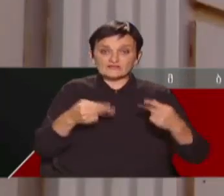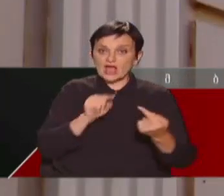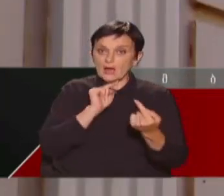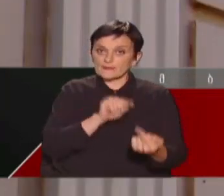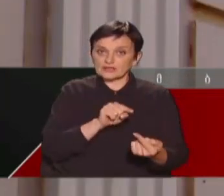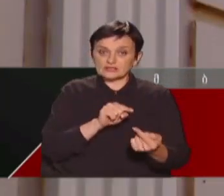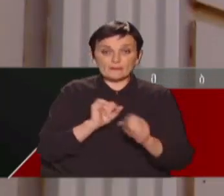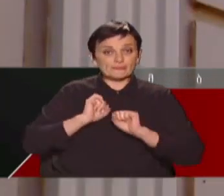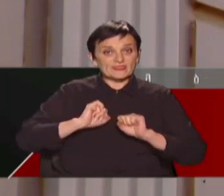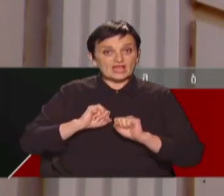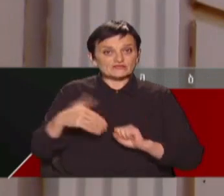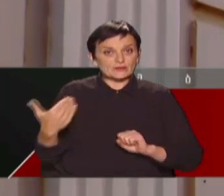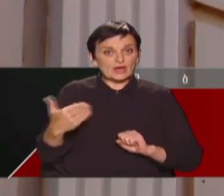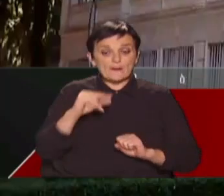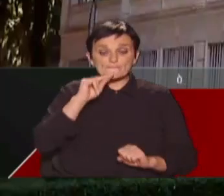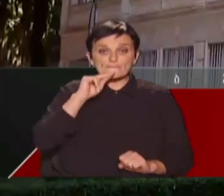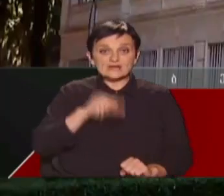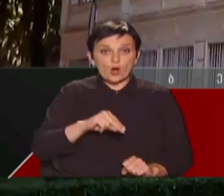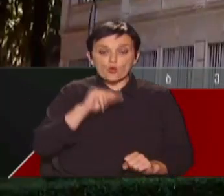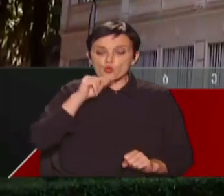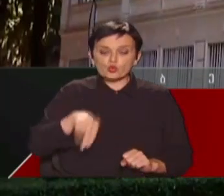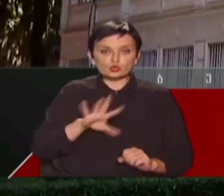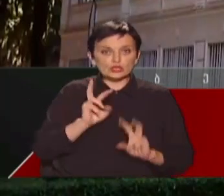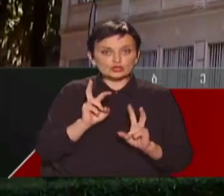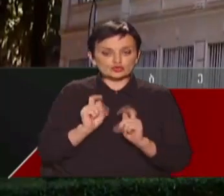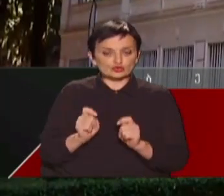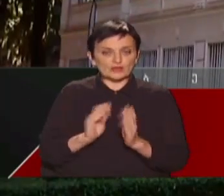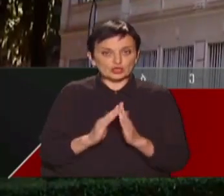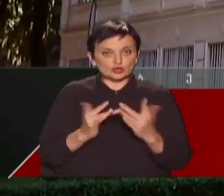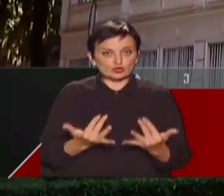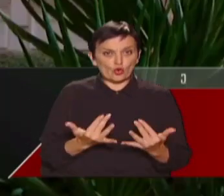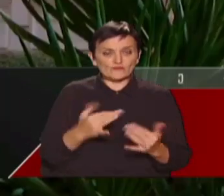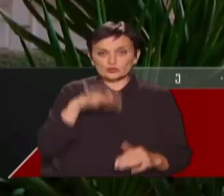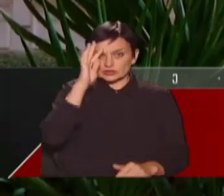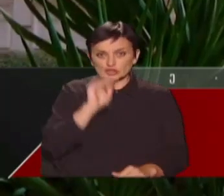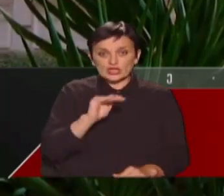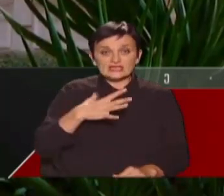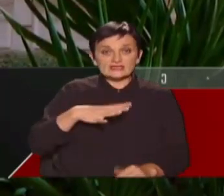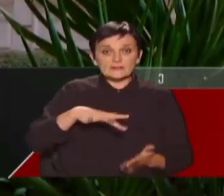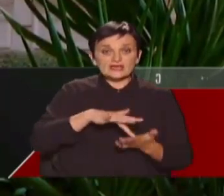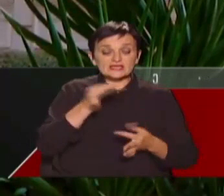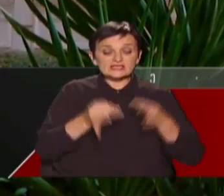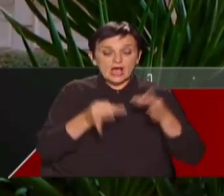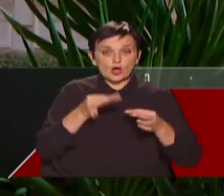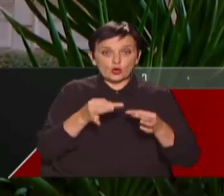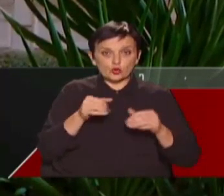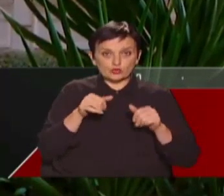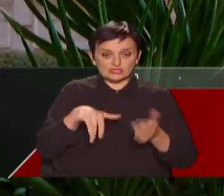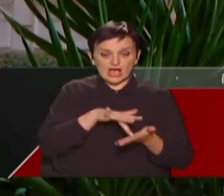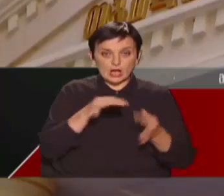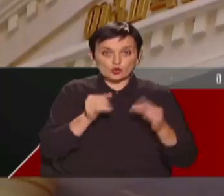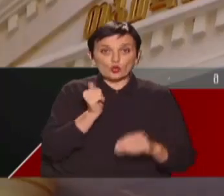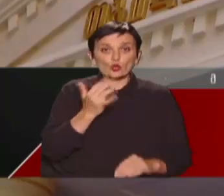ეწინააღმდეგება, დაცვის მხარე კი ბრალდებულთა უდანაშაულოდ ცნობას ითხოვს. შეგახსენებთ, რომ თბილისის საქალაქო სასამართლომ 5